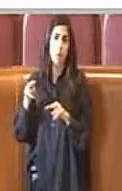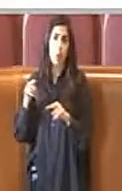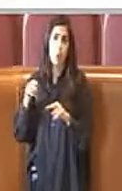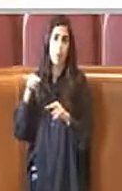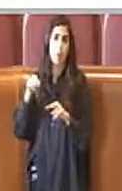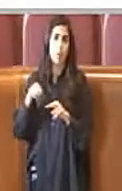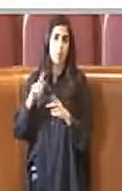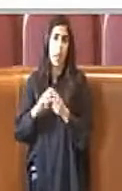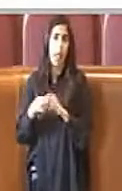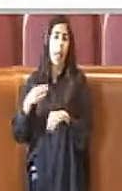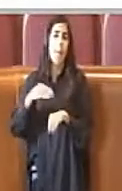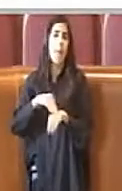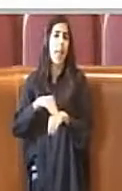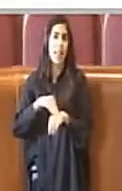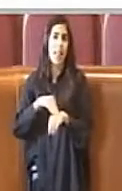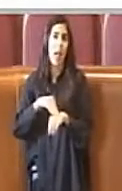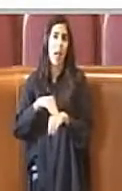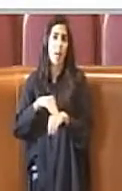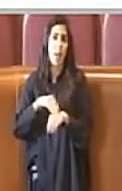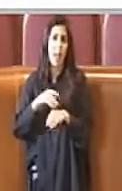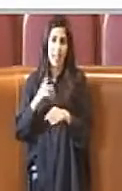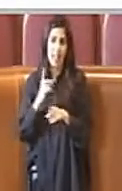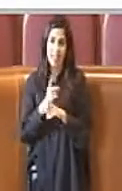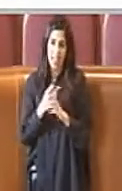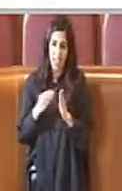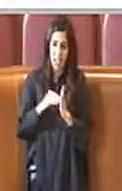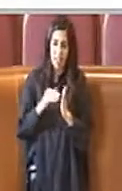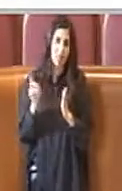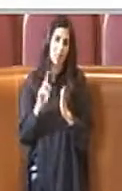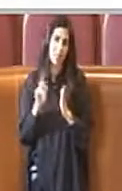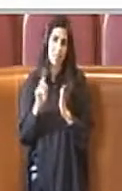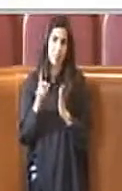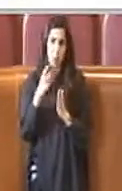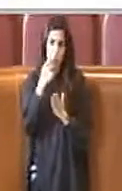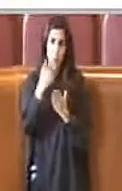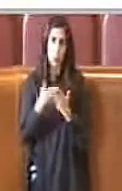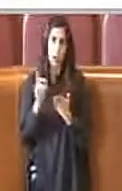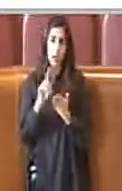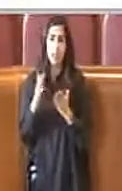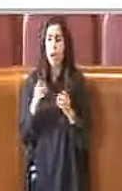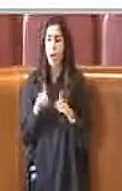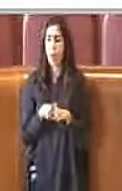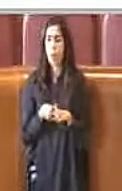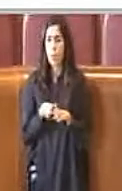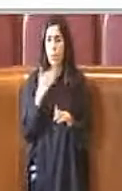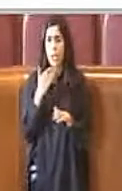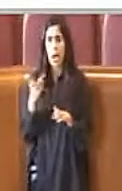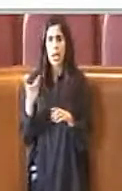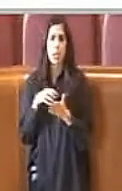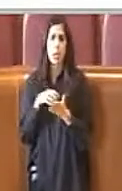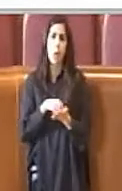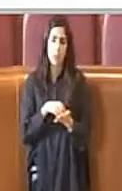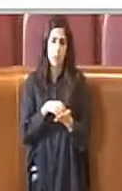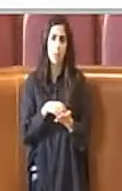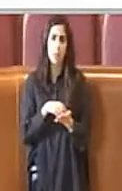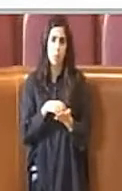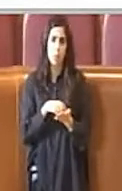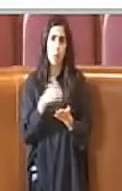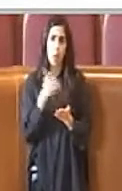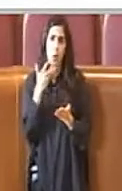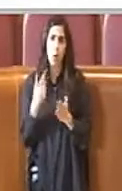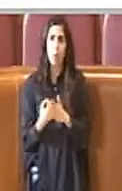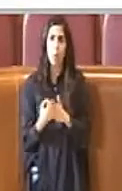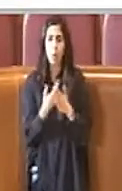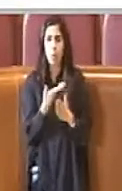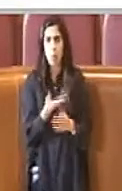di eseguire con le modifiche di fatto diciamo li ringrazio comunque per il contributo che hanno comunque voluto fornire